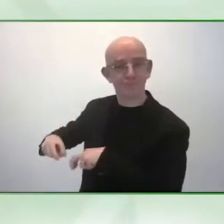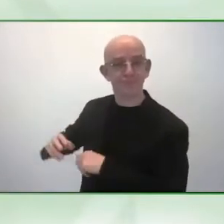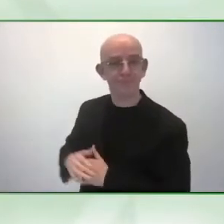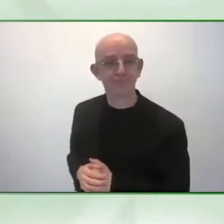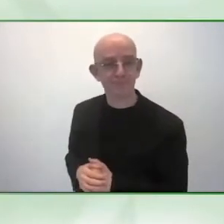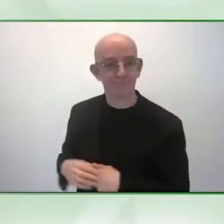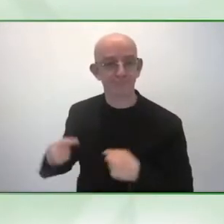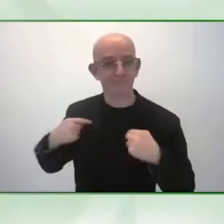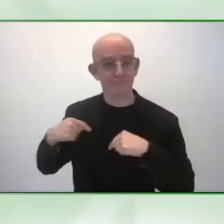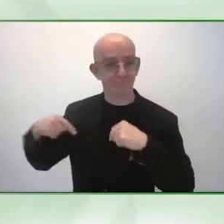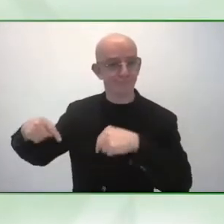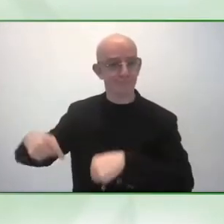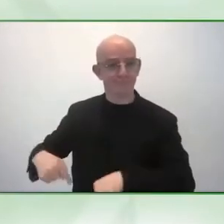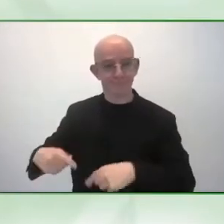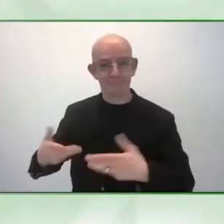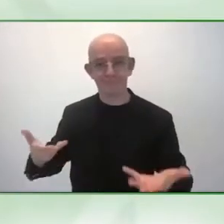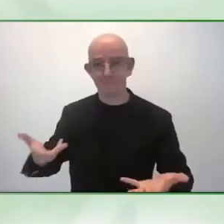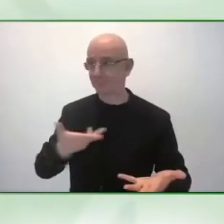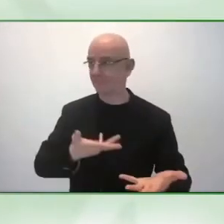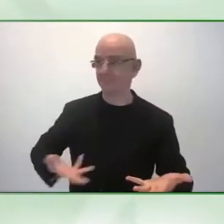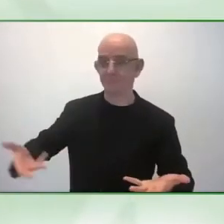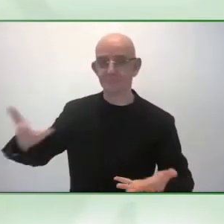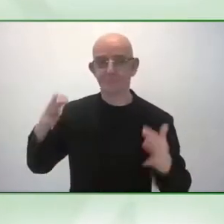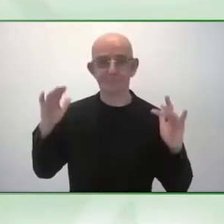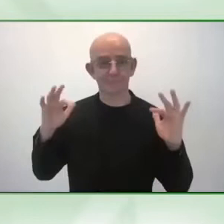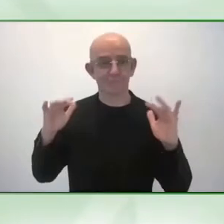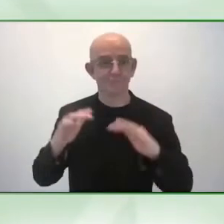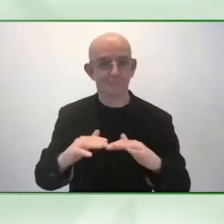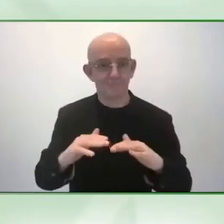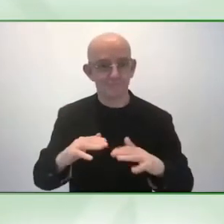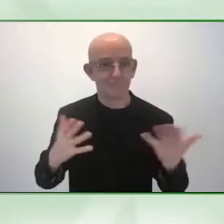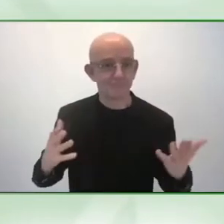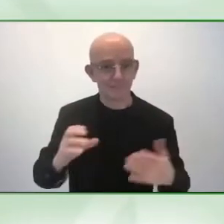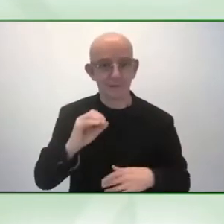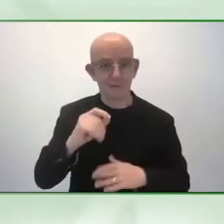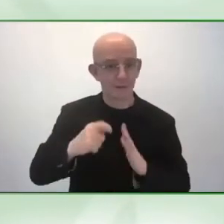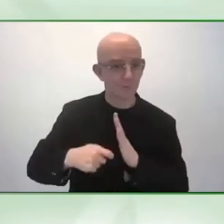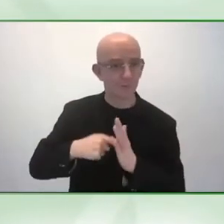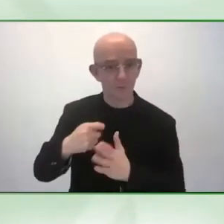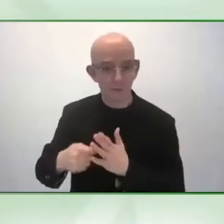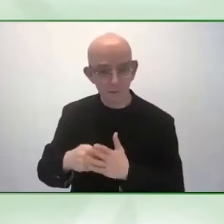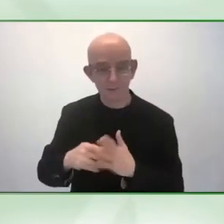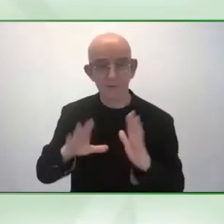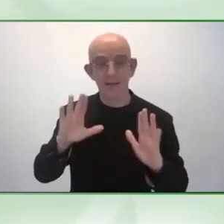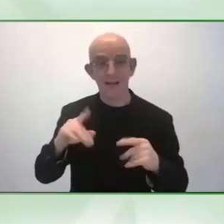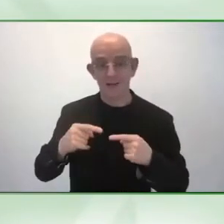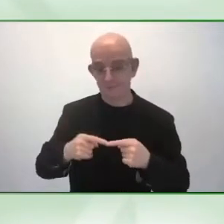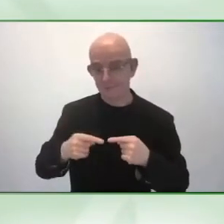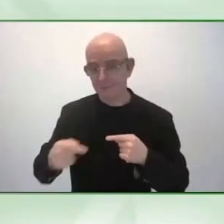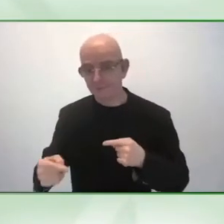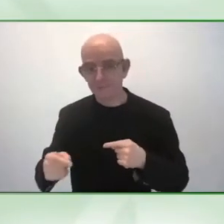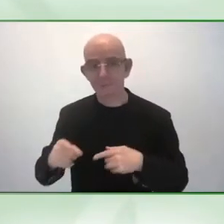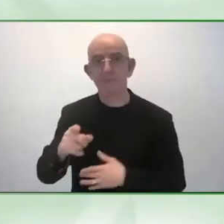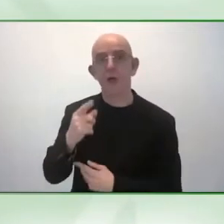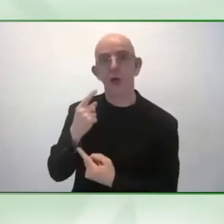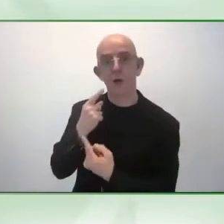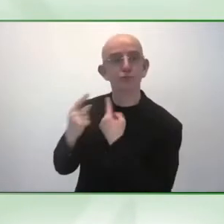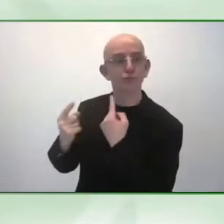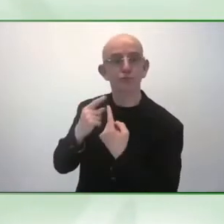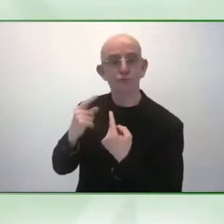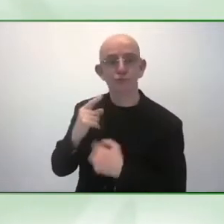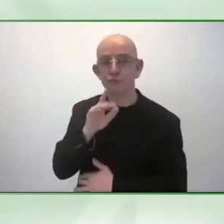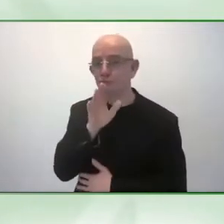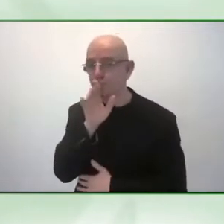speaking German, and I hope this will be fine for some of you still to understand.